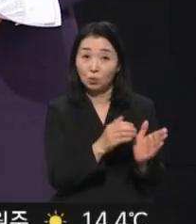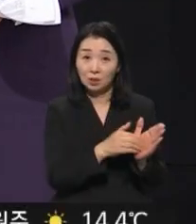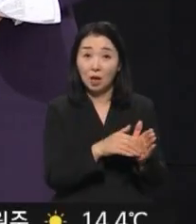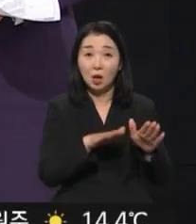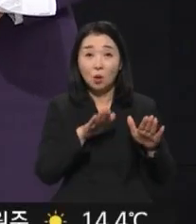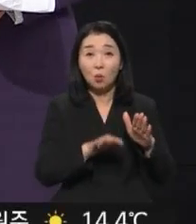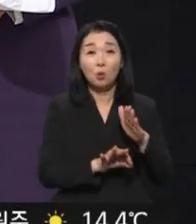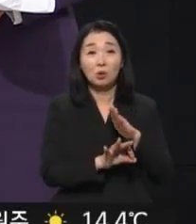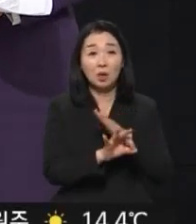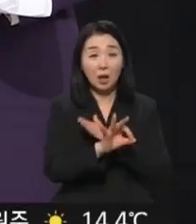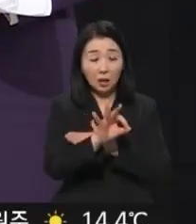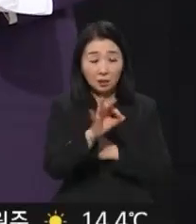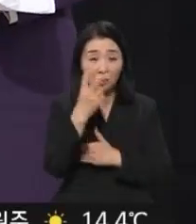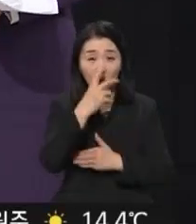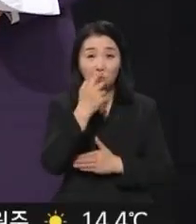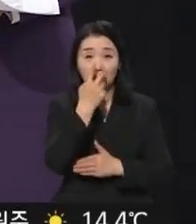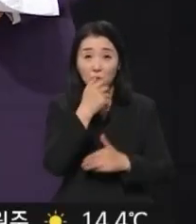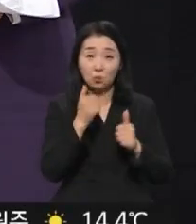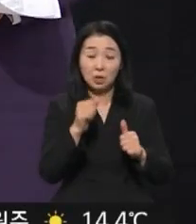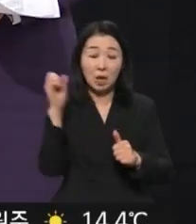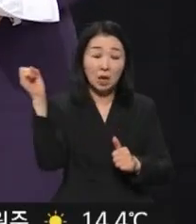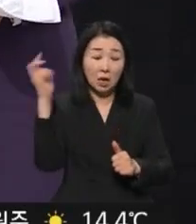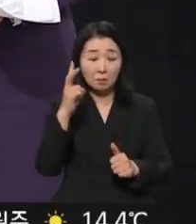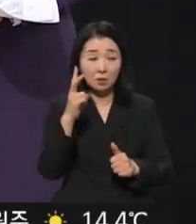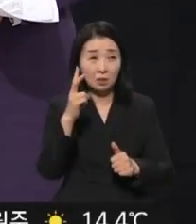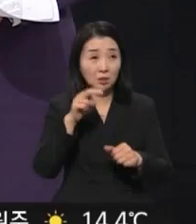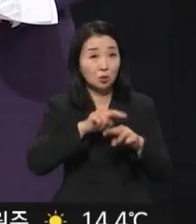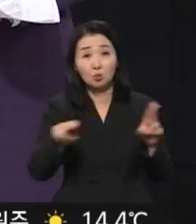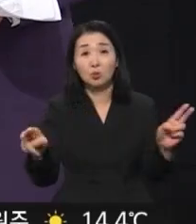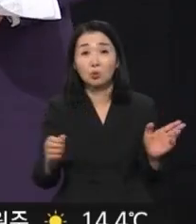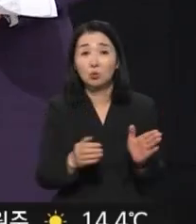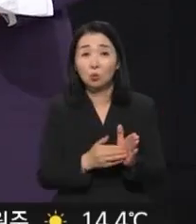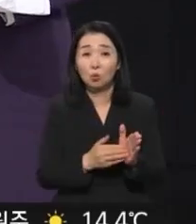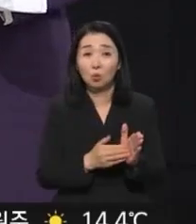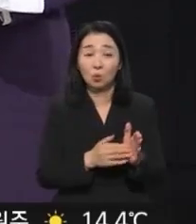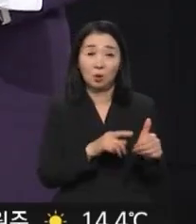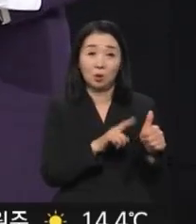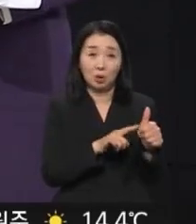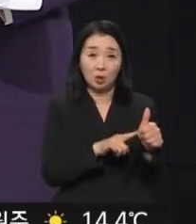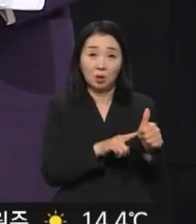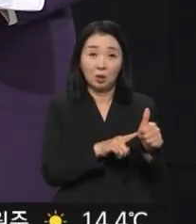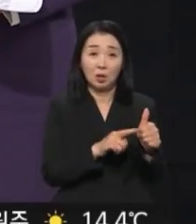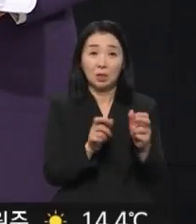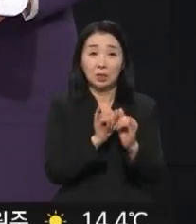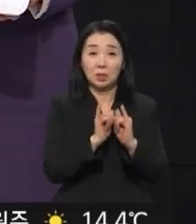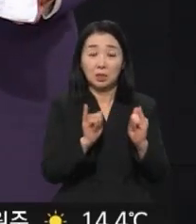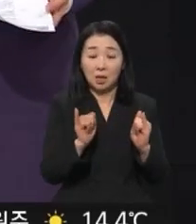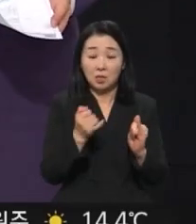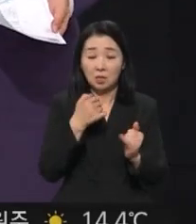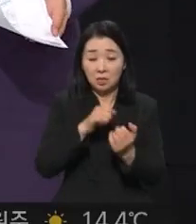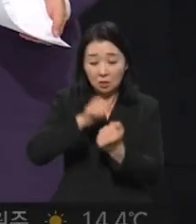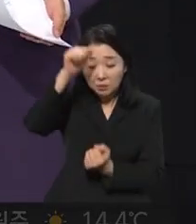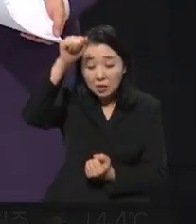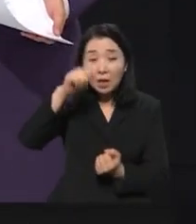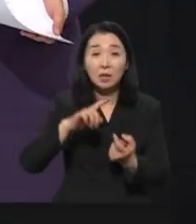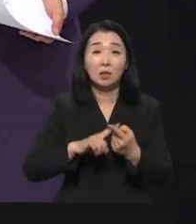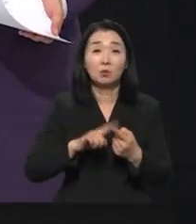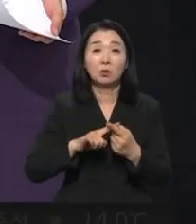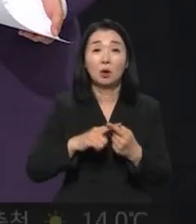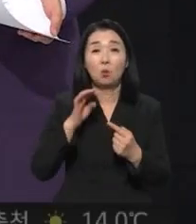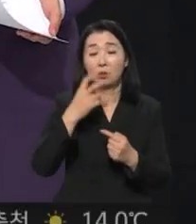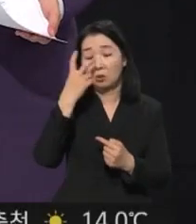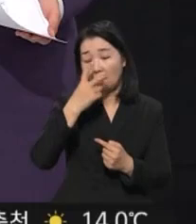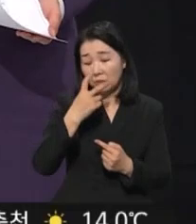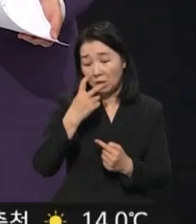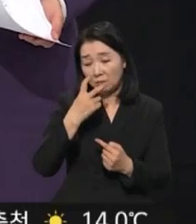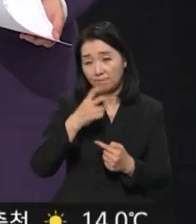그런데 오늘 아침에 예정됐던 검찰 조사가 갑자기 불발된 건데요. 서 전 실장 측은 기자단에 보낸 입장문을 통해 오늘 검찰에